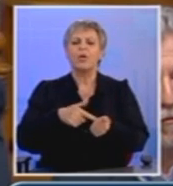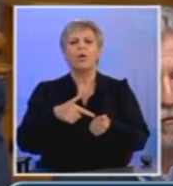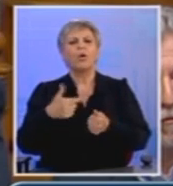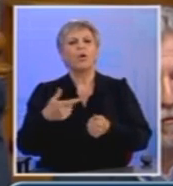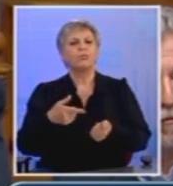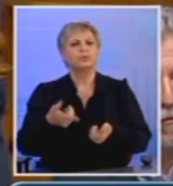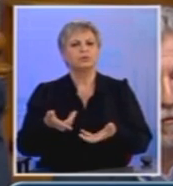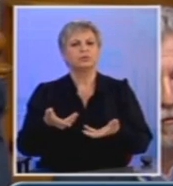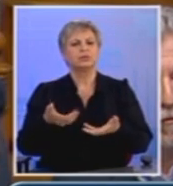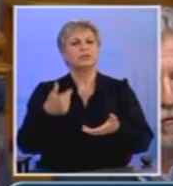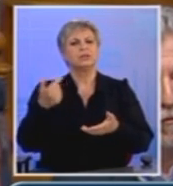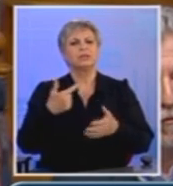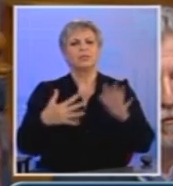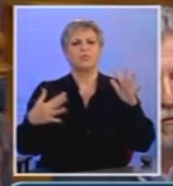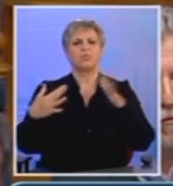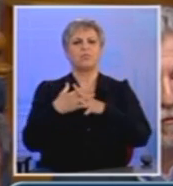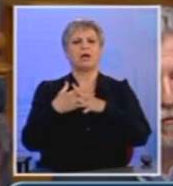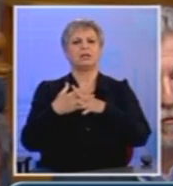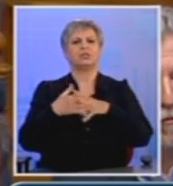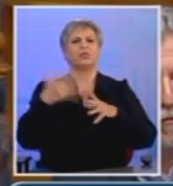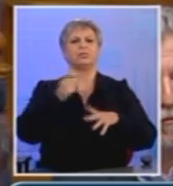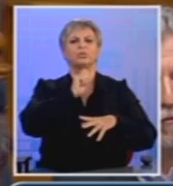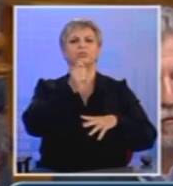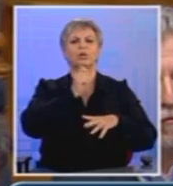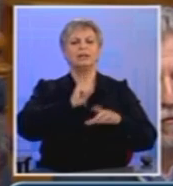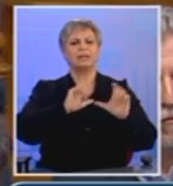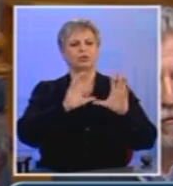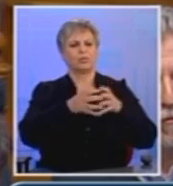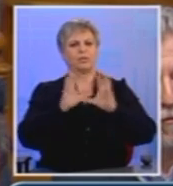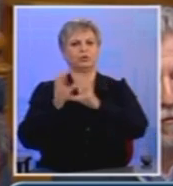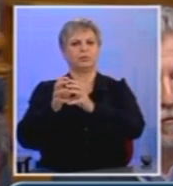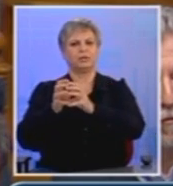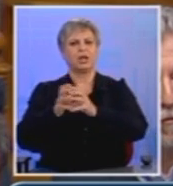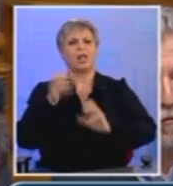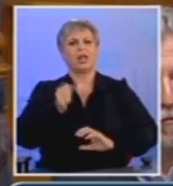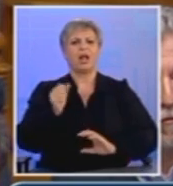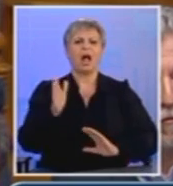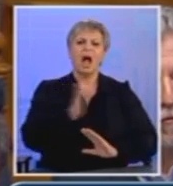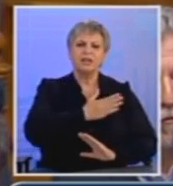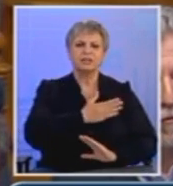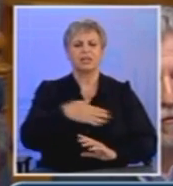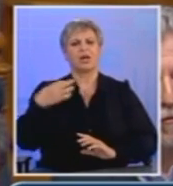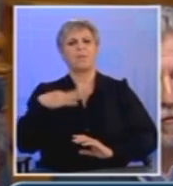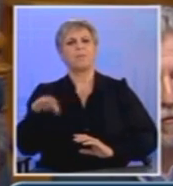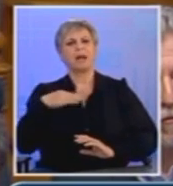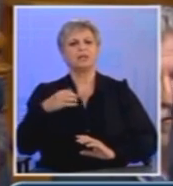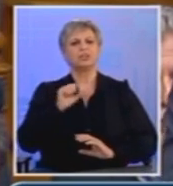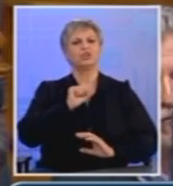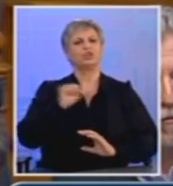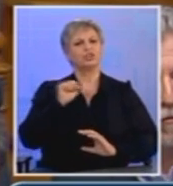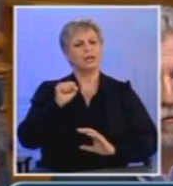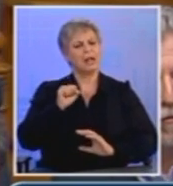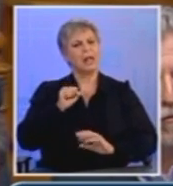στις μεγάλες πολιτικές οικογένειες στην ευρώπη αριστερά πράσινη ένα κομμάτι της σοσιαλδημοκρατίας οφείλουν να το